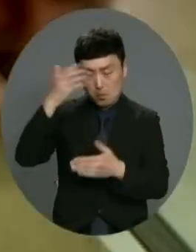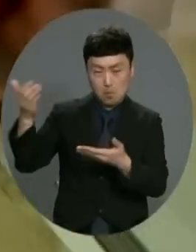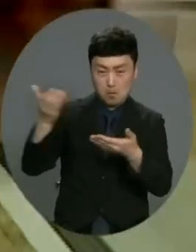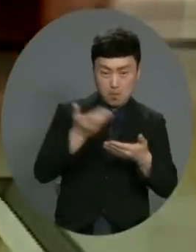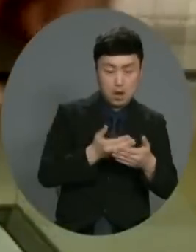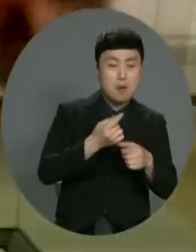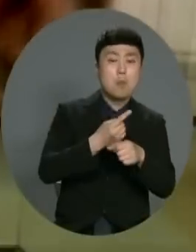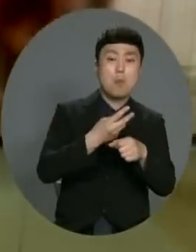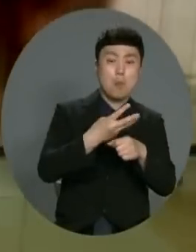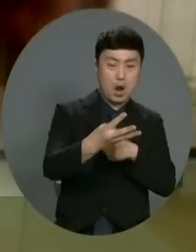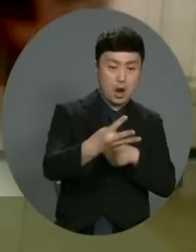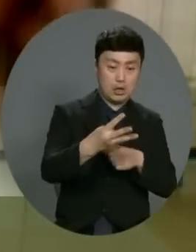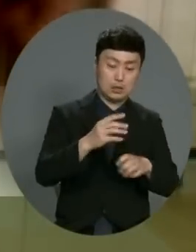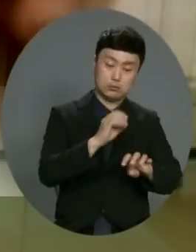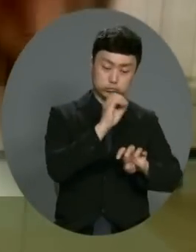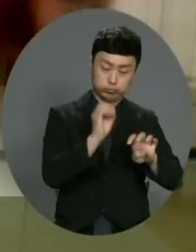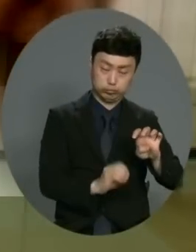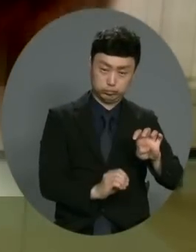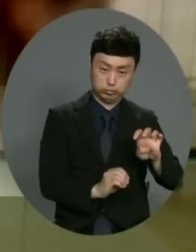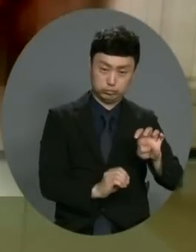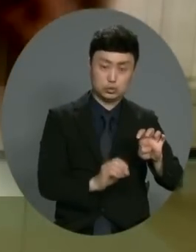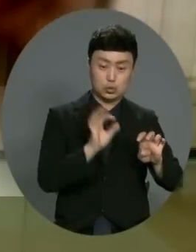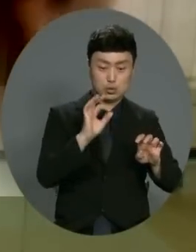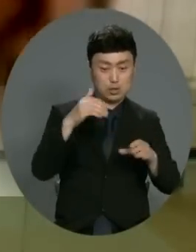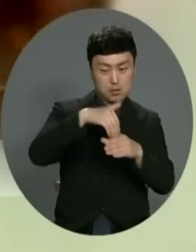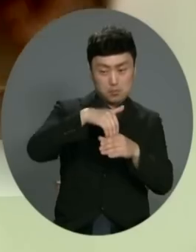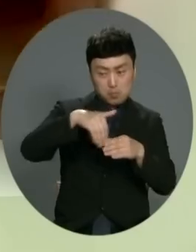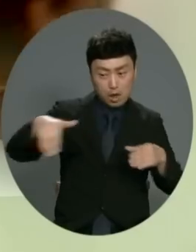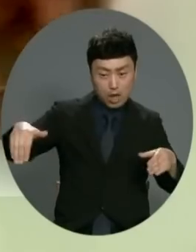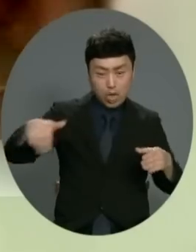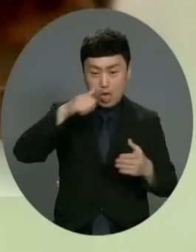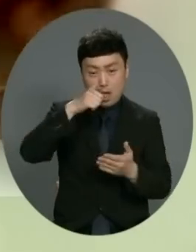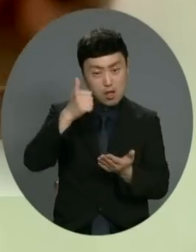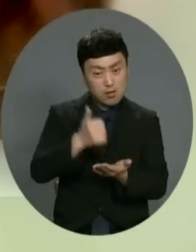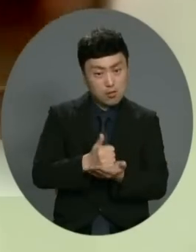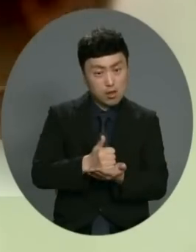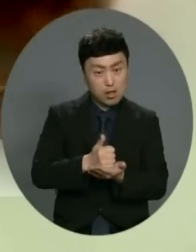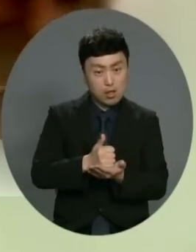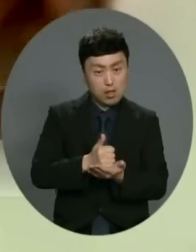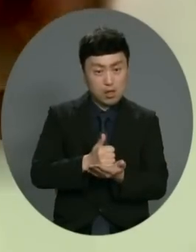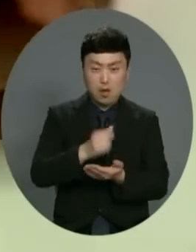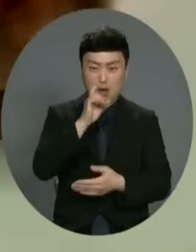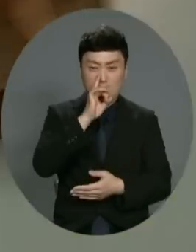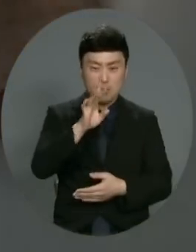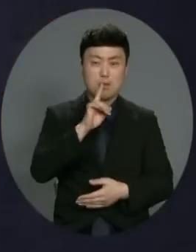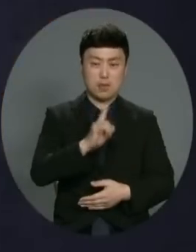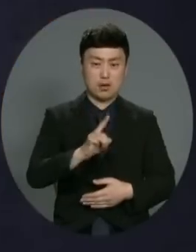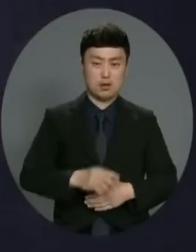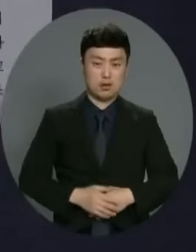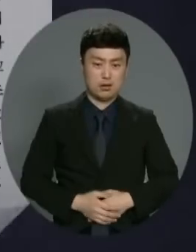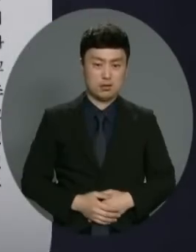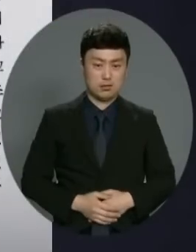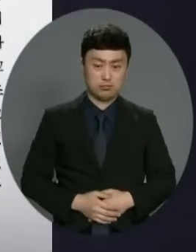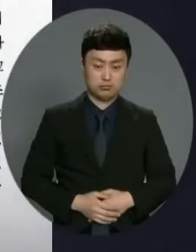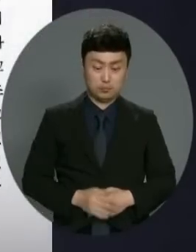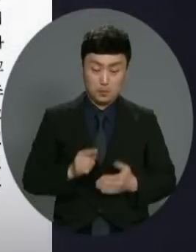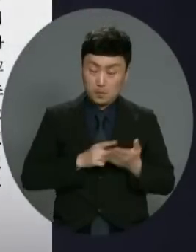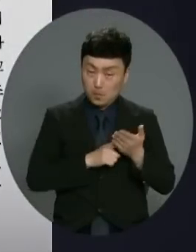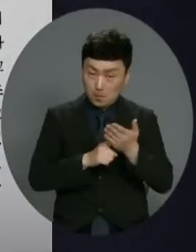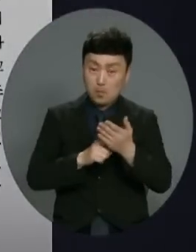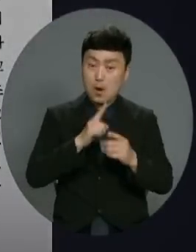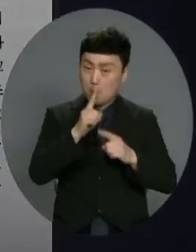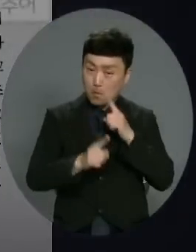몇 년 후에 그 가치의 40% 정도를 돌려받아도 죄가 안 된다는 말입니다 고발인이